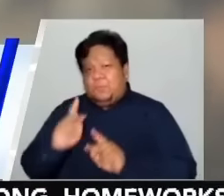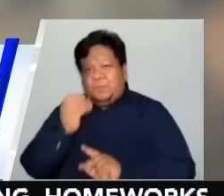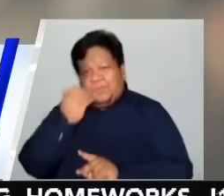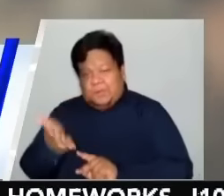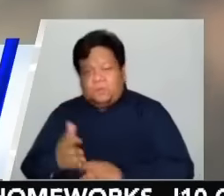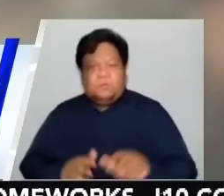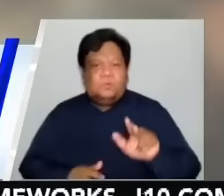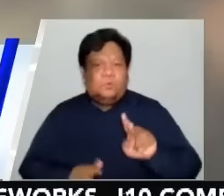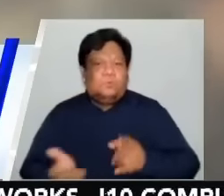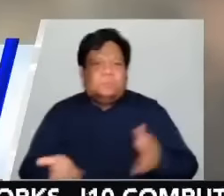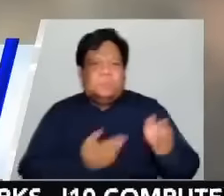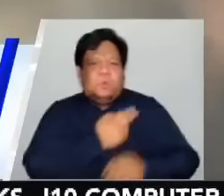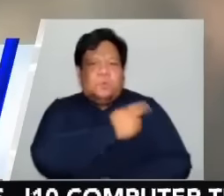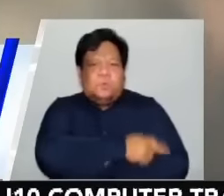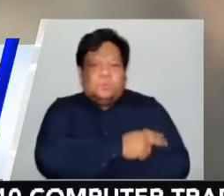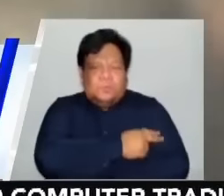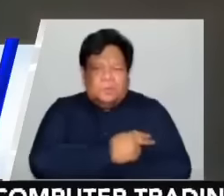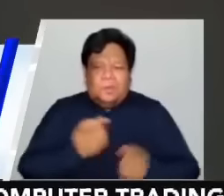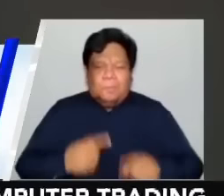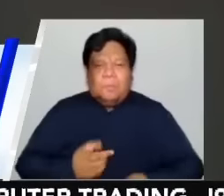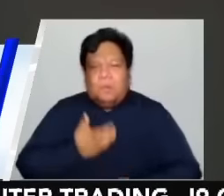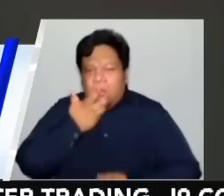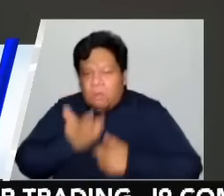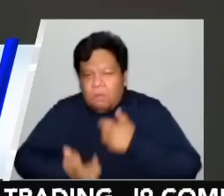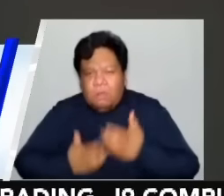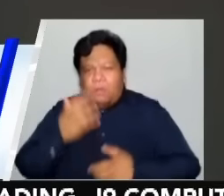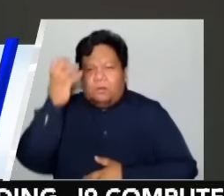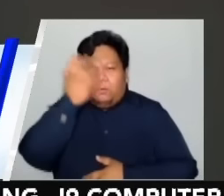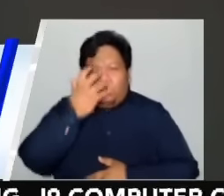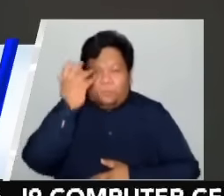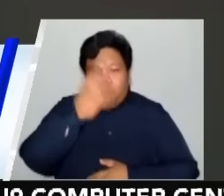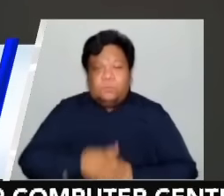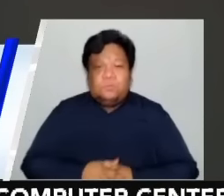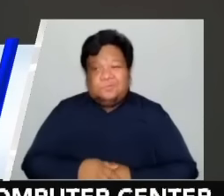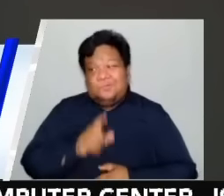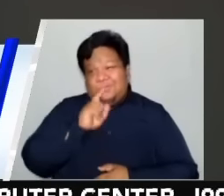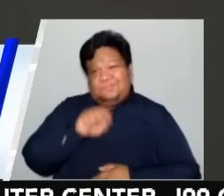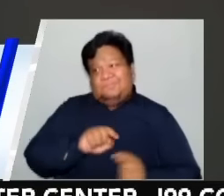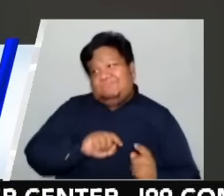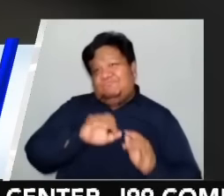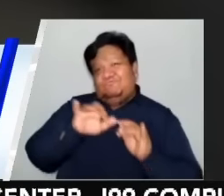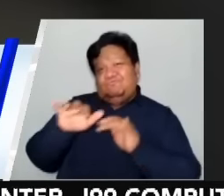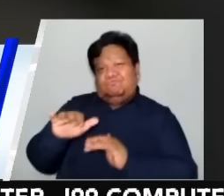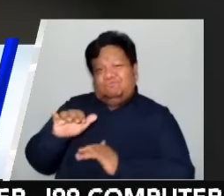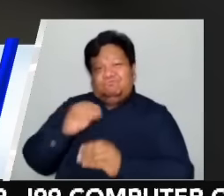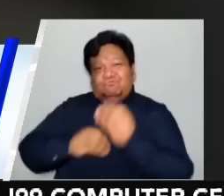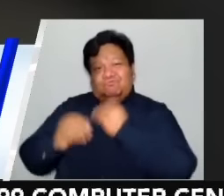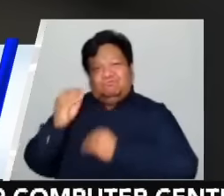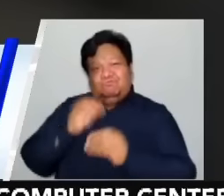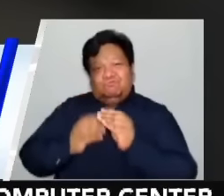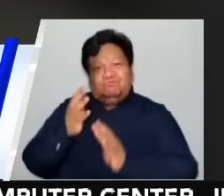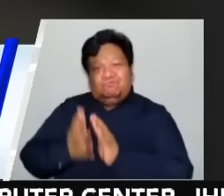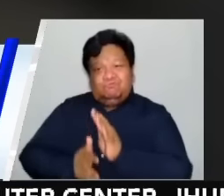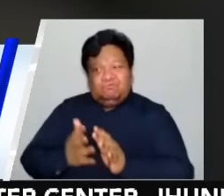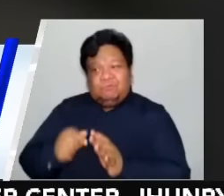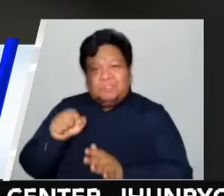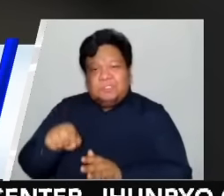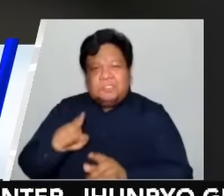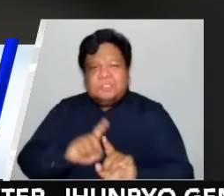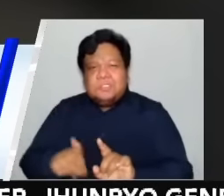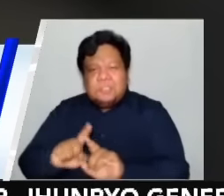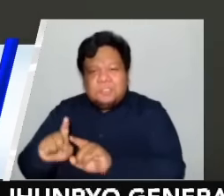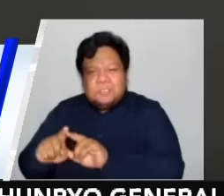pagkahilo. Ayon sa Provincial Health Office, dumalo sa salo-salo ang mga biktima kung saan ang handa ay iba't ibang putahe ng